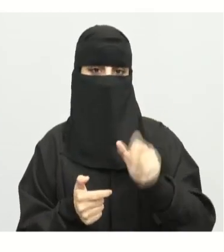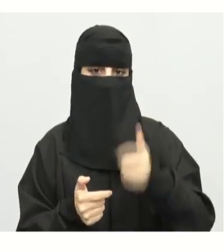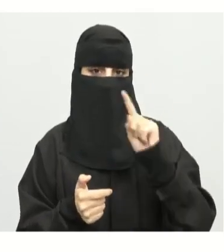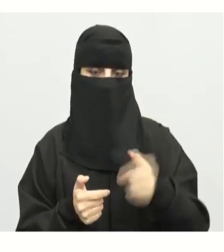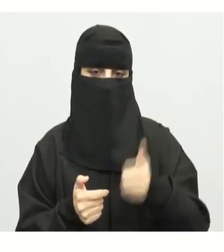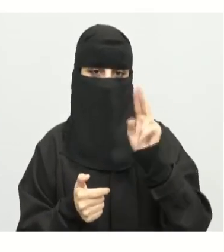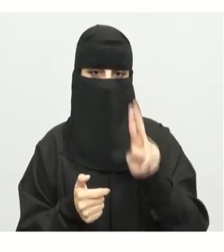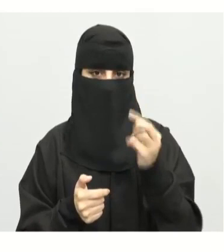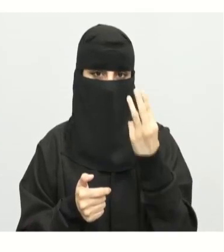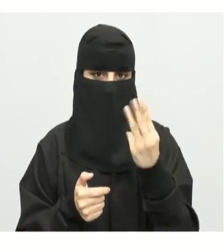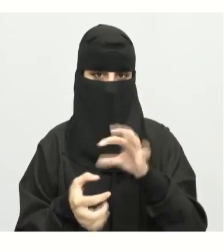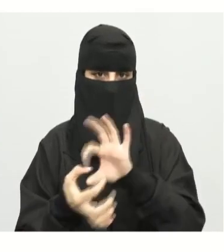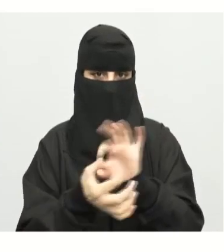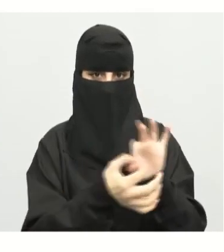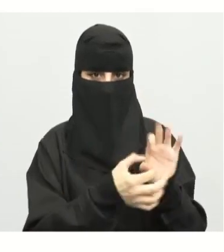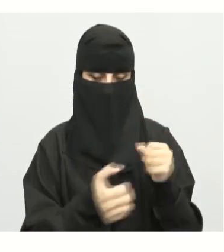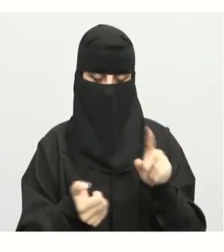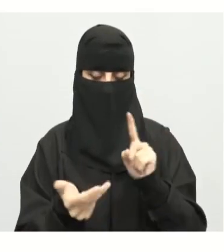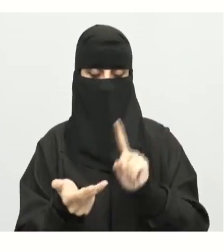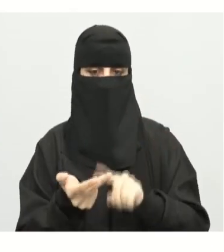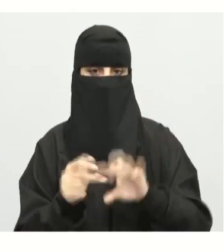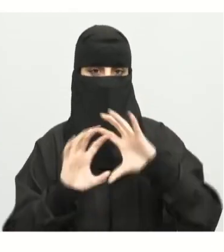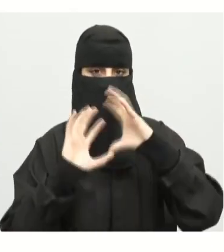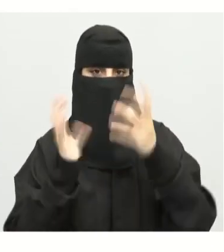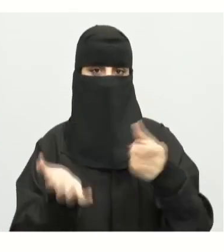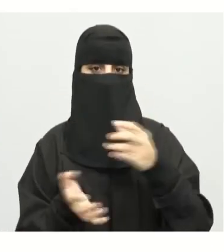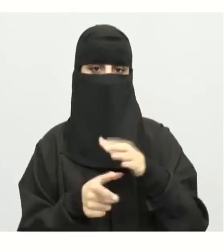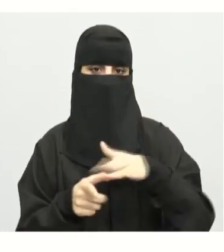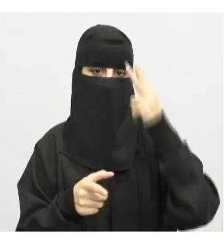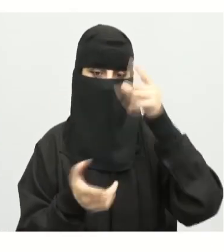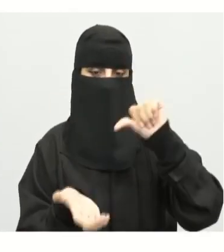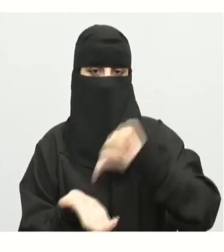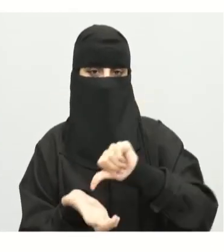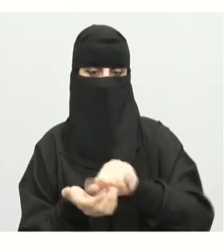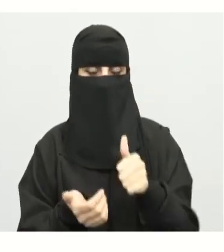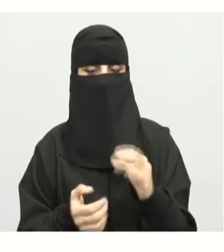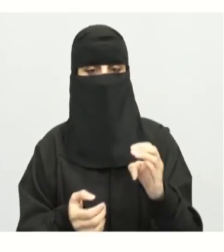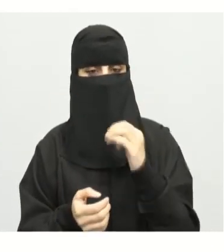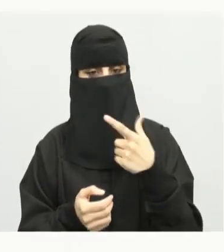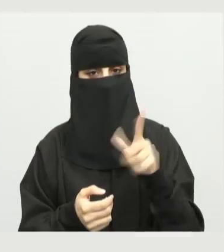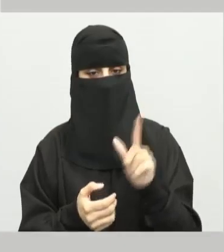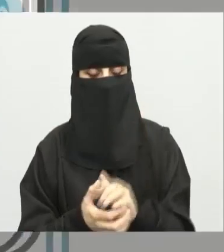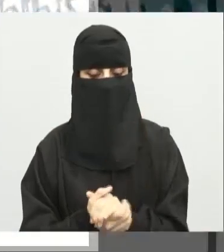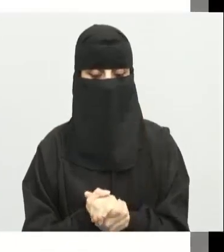بين قارات متعدده يتوسط الموقع دول العالم اجابه صحيحه